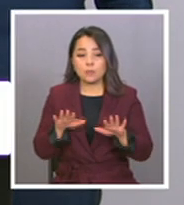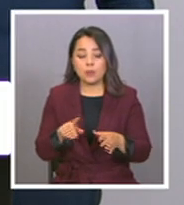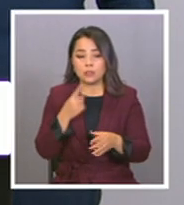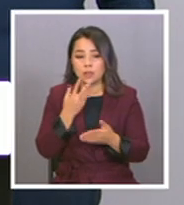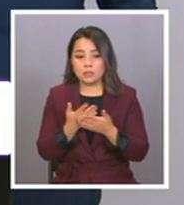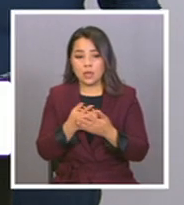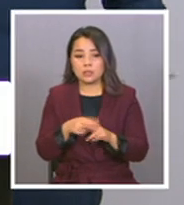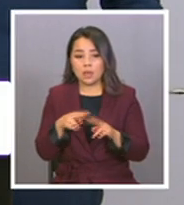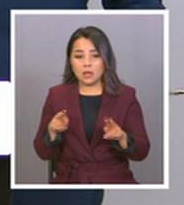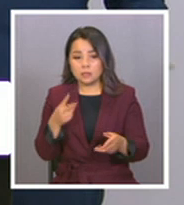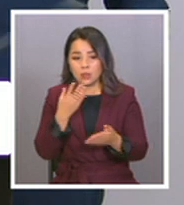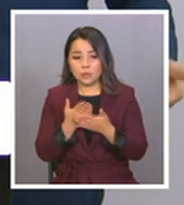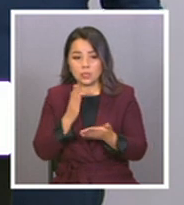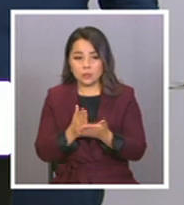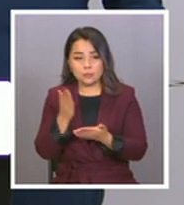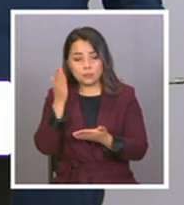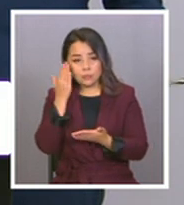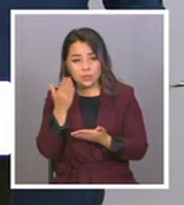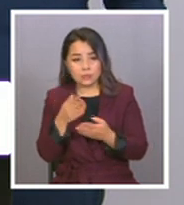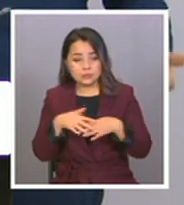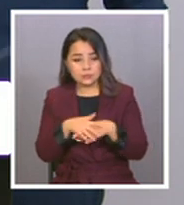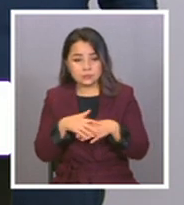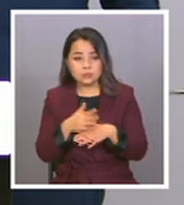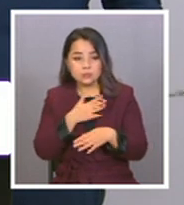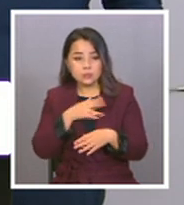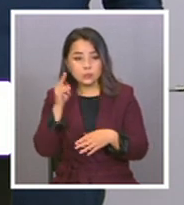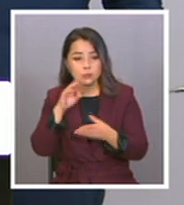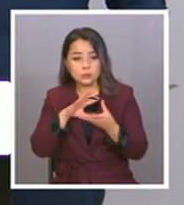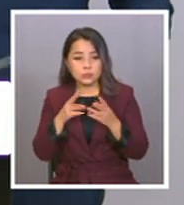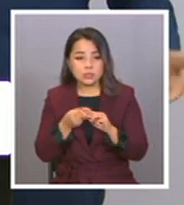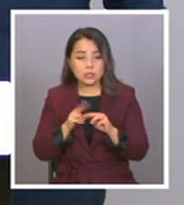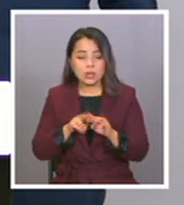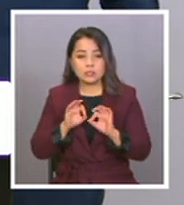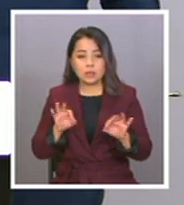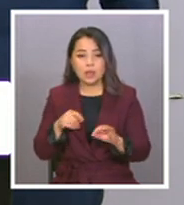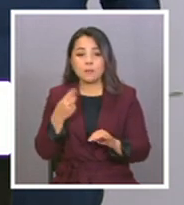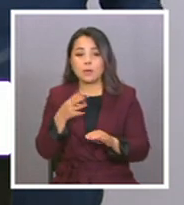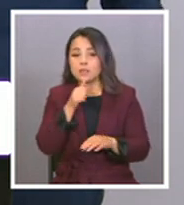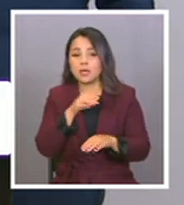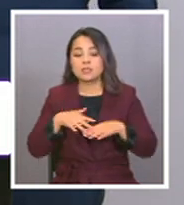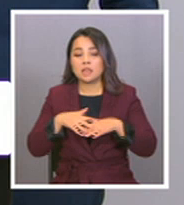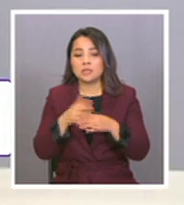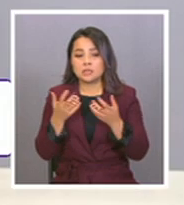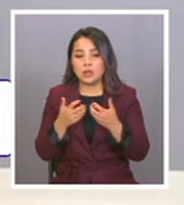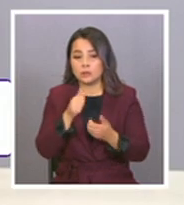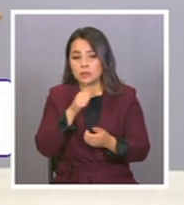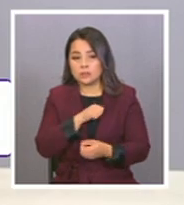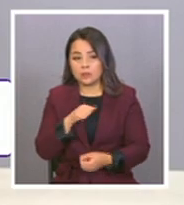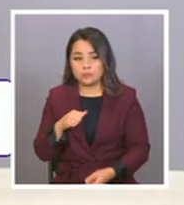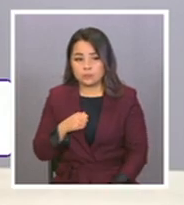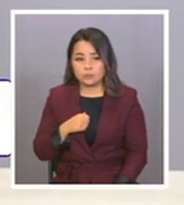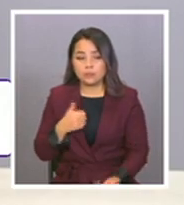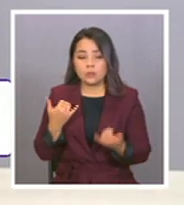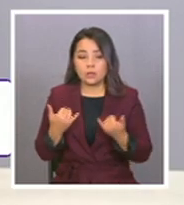тең болады. Жақсы, алған білімімізді қорытындылау мақсатында бірнеше есептер шығарып өтсек.